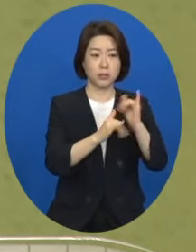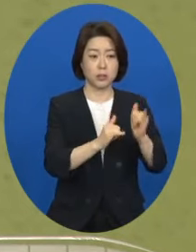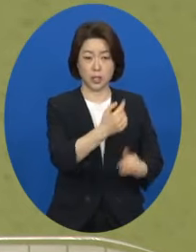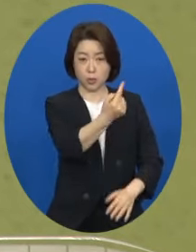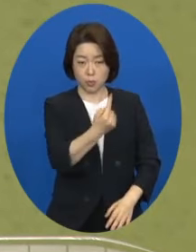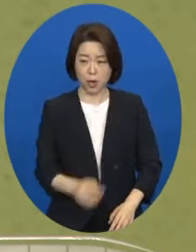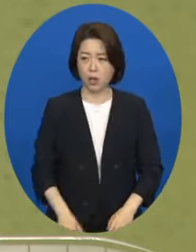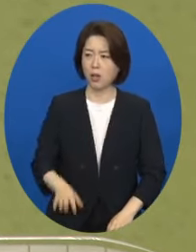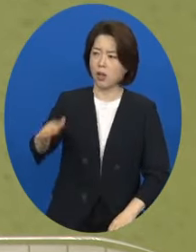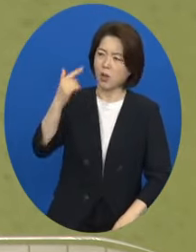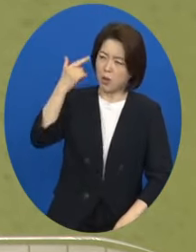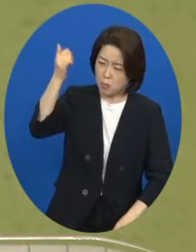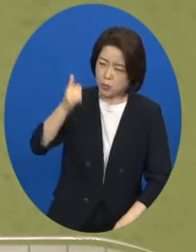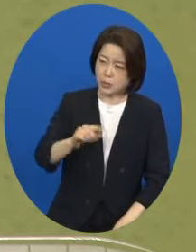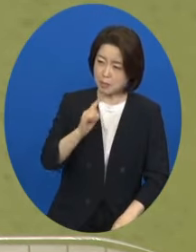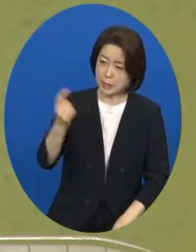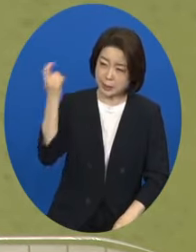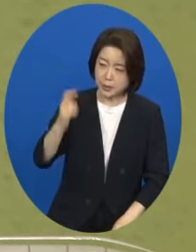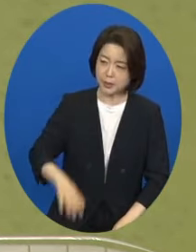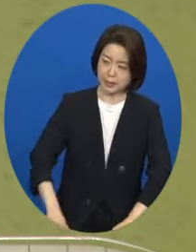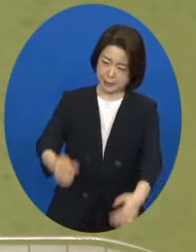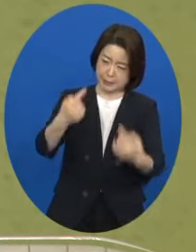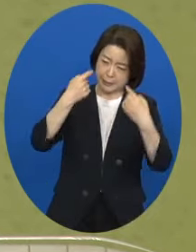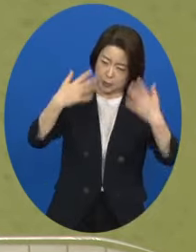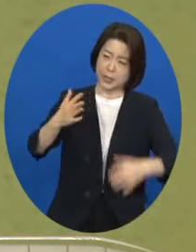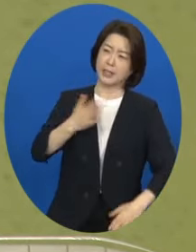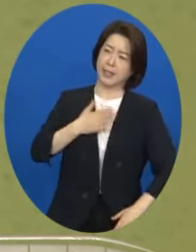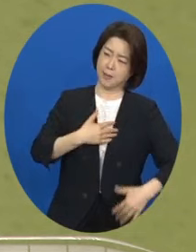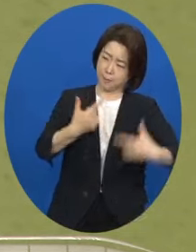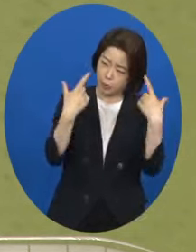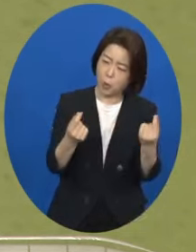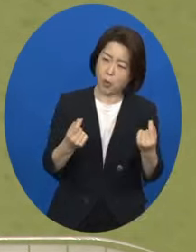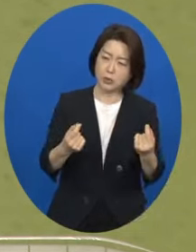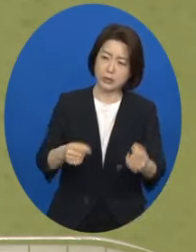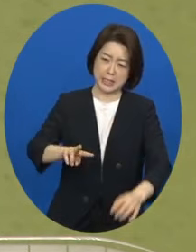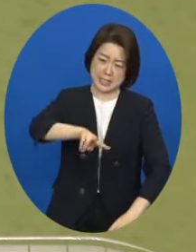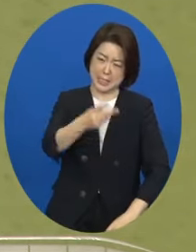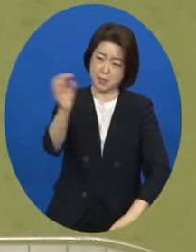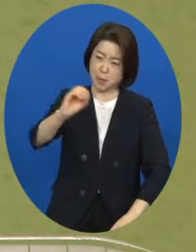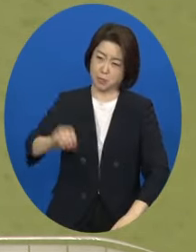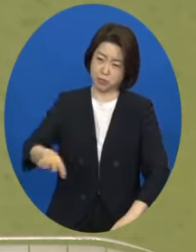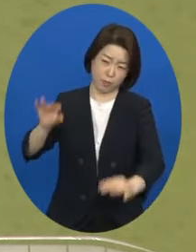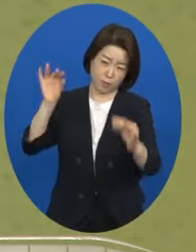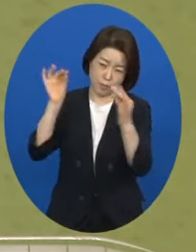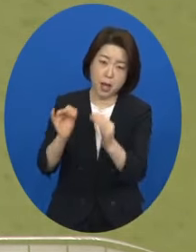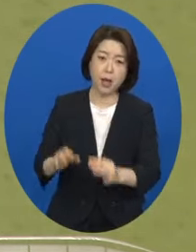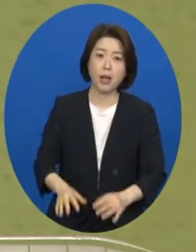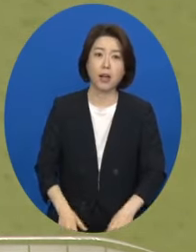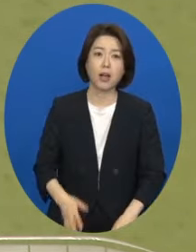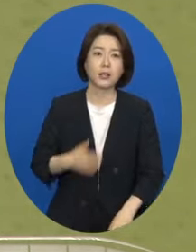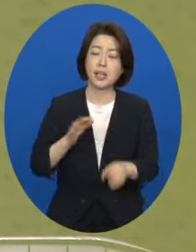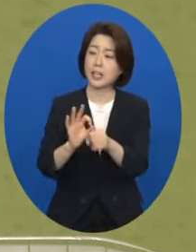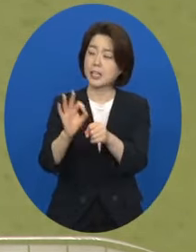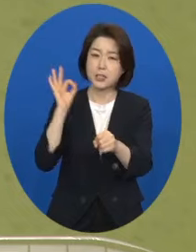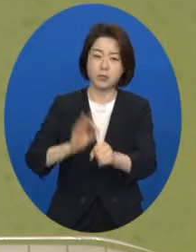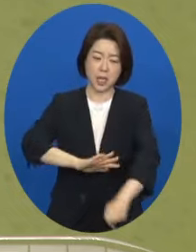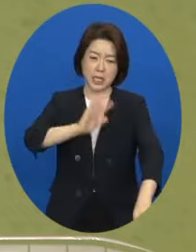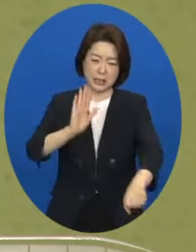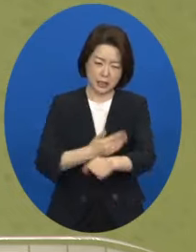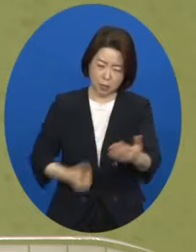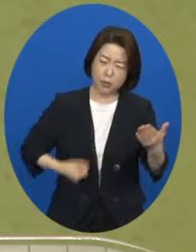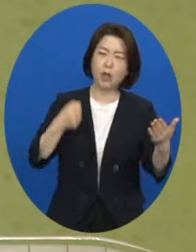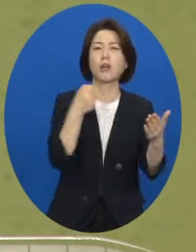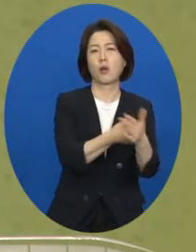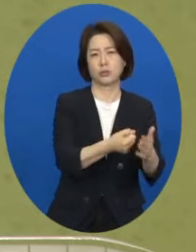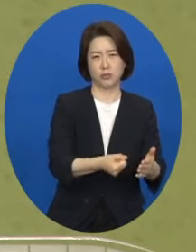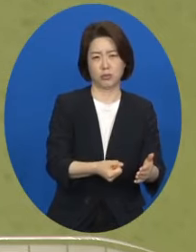들어보니까 정확하게 저는 이것이 저의 이야기고 100% 200% 공감합니다. 왜 그러십니까? 제가 10년 전에 잘못된 결정으로,